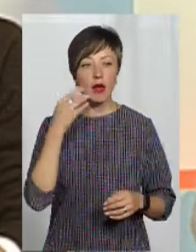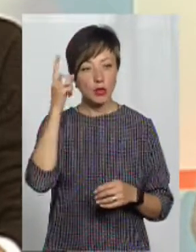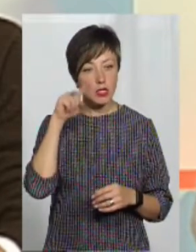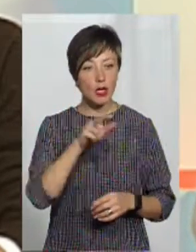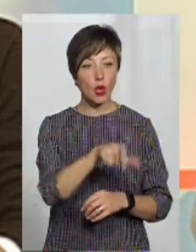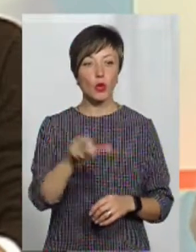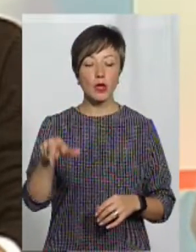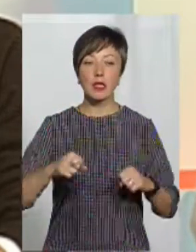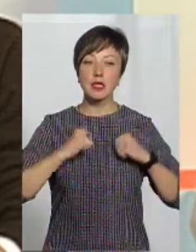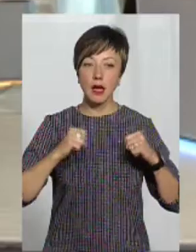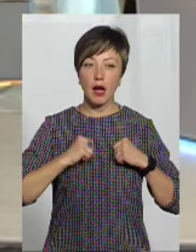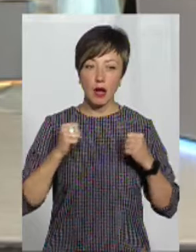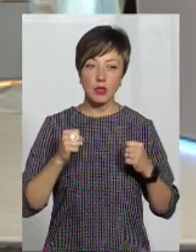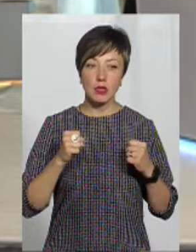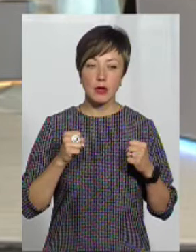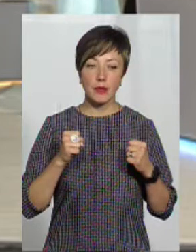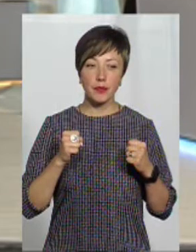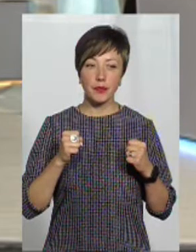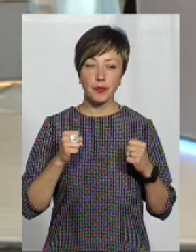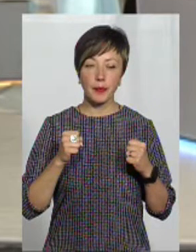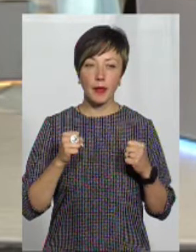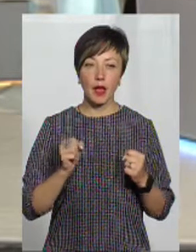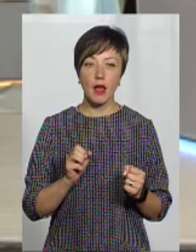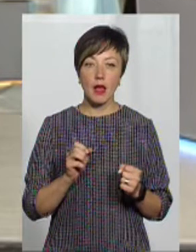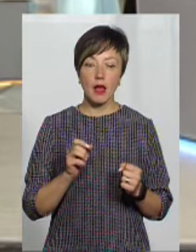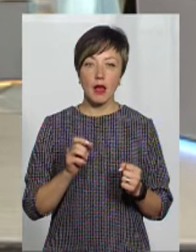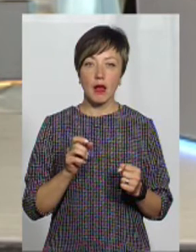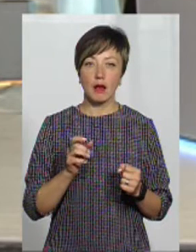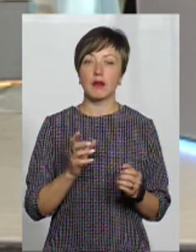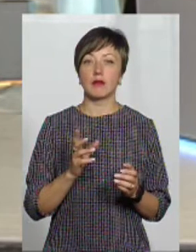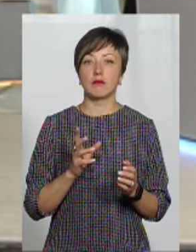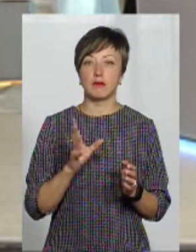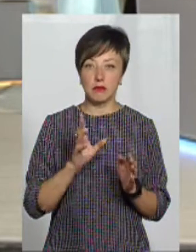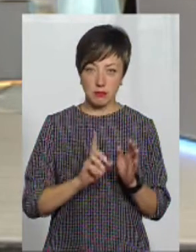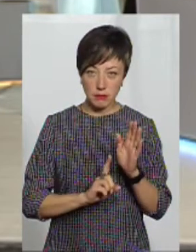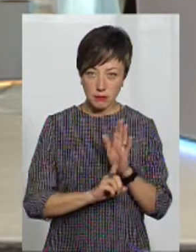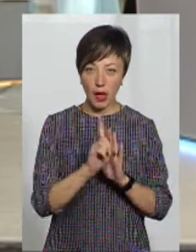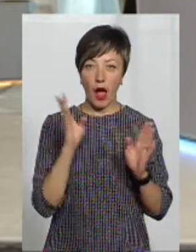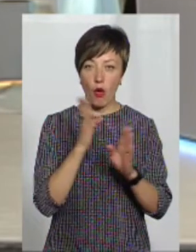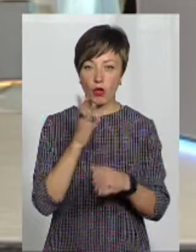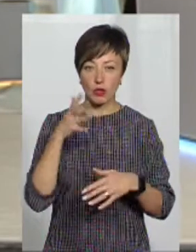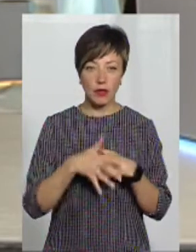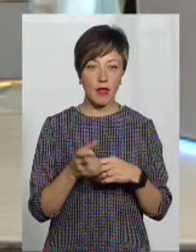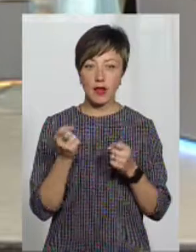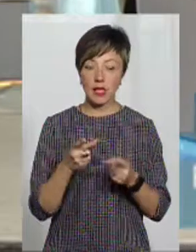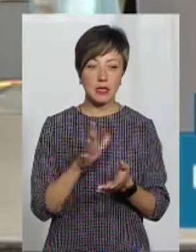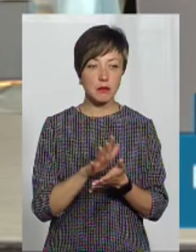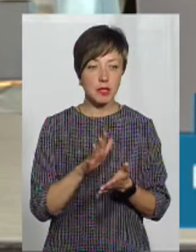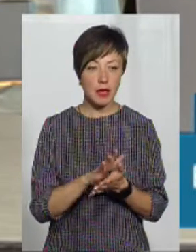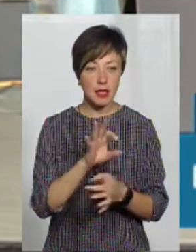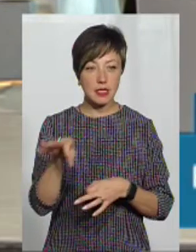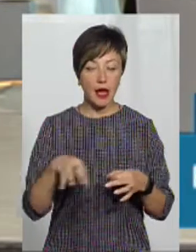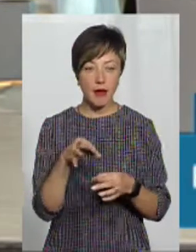які стараються якось вводити екологічну свідомість в своє життя, стараються себе перебороти, не викидати сміття за зайвий